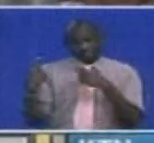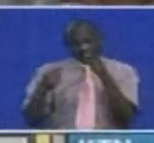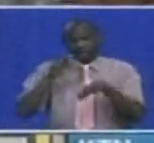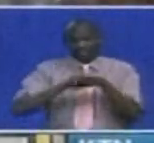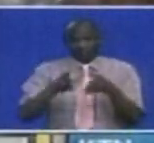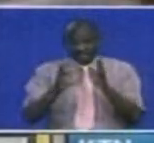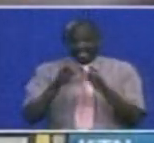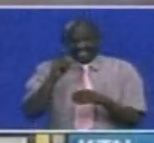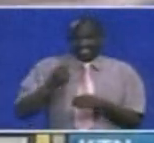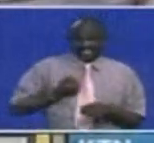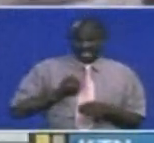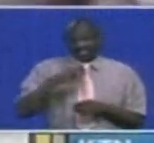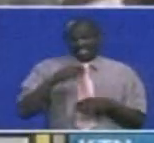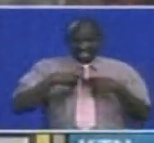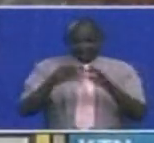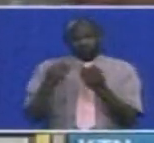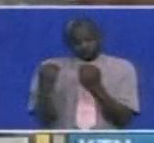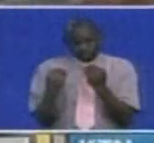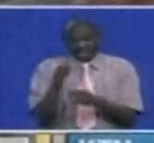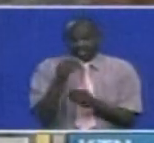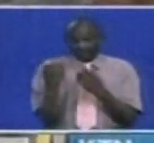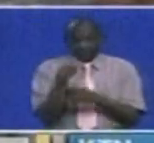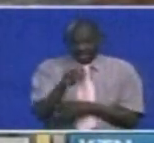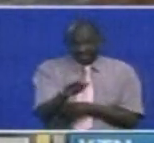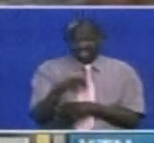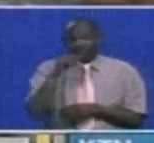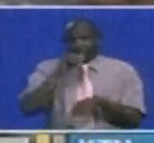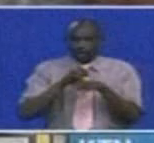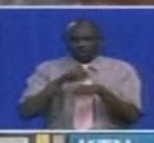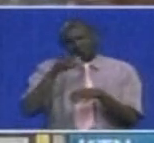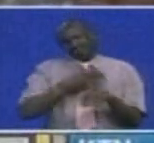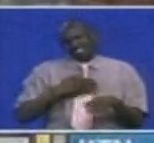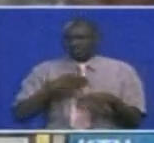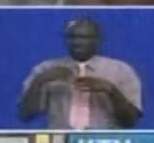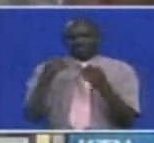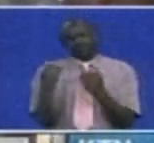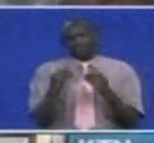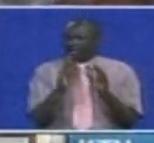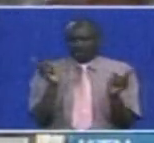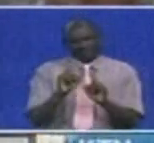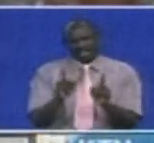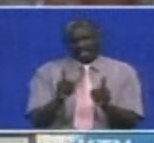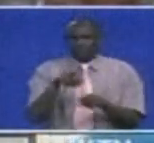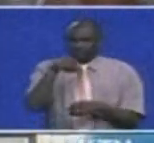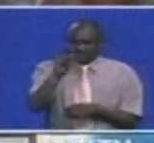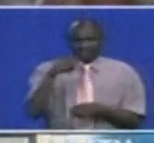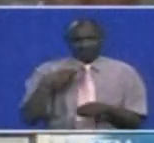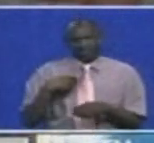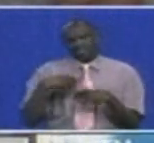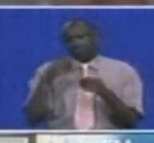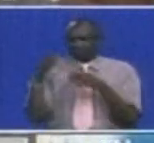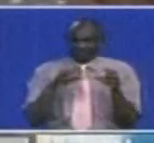Yule dada kabwaga watoto hapo kwa chuo changu hapo nyuma. Nikamwita nikamwambia kuna haja achoa watoto njiani yeye ndo aliteseka na